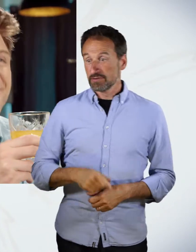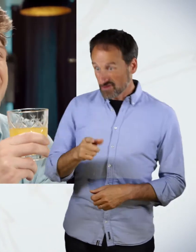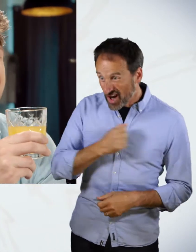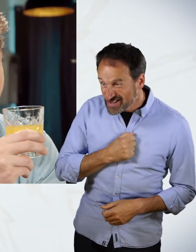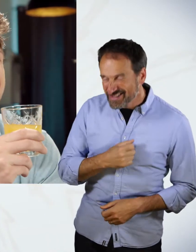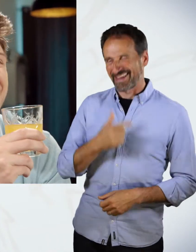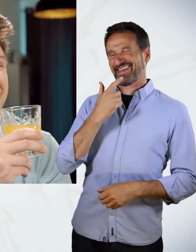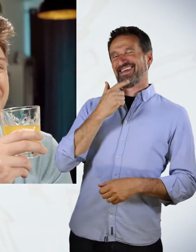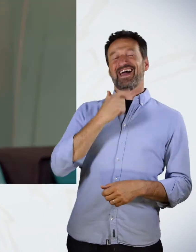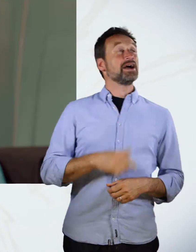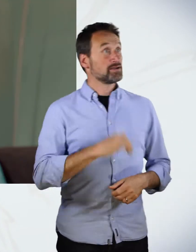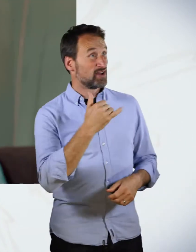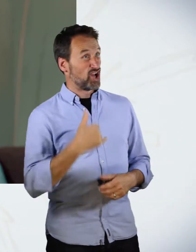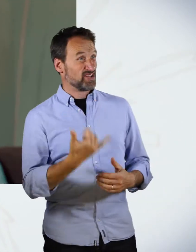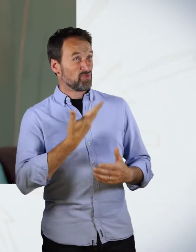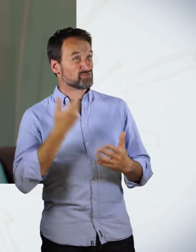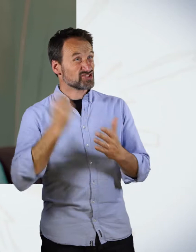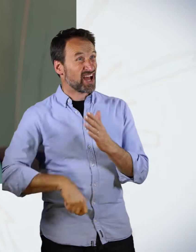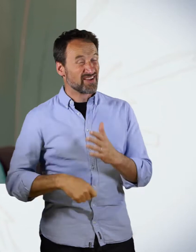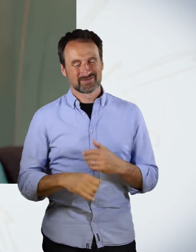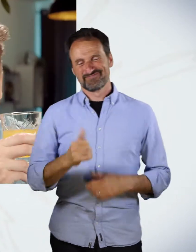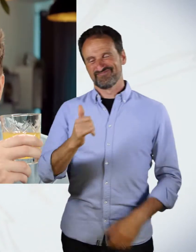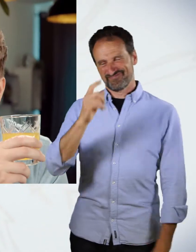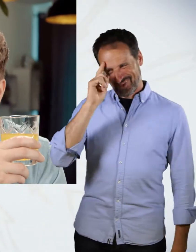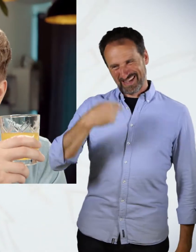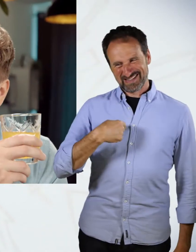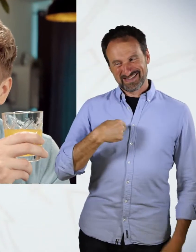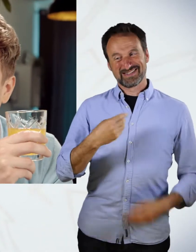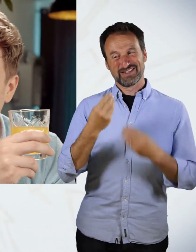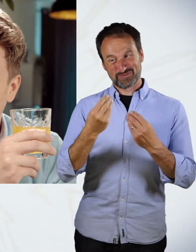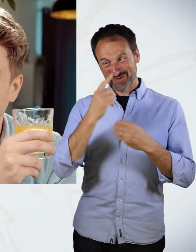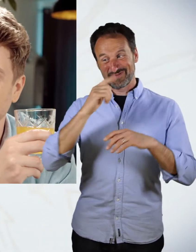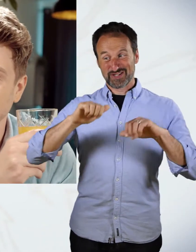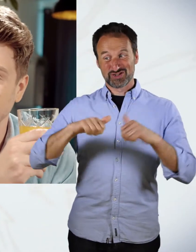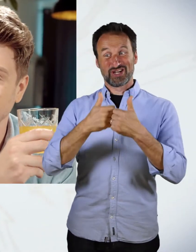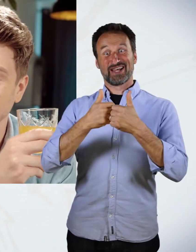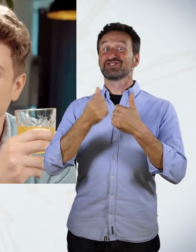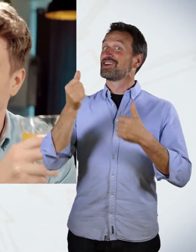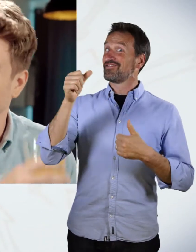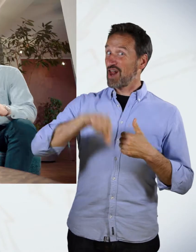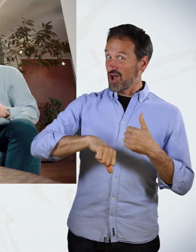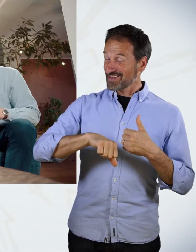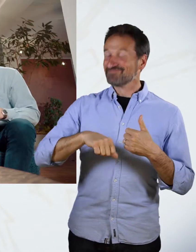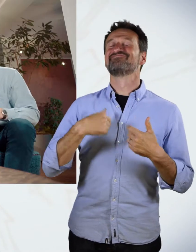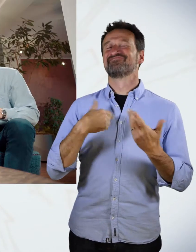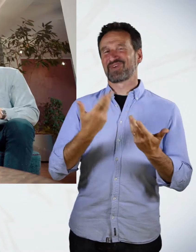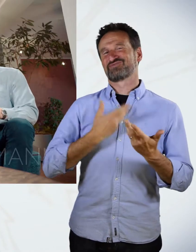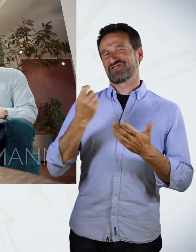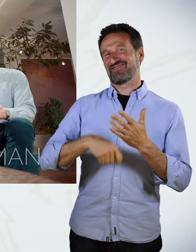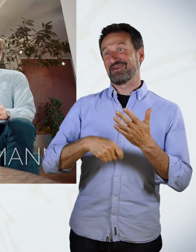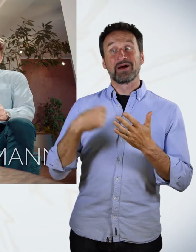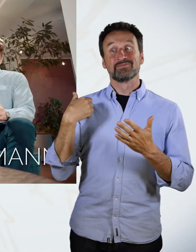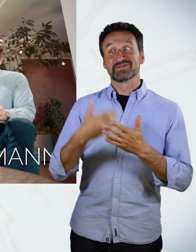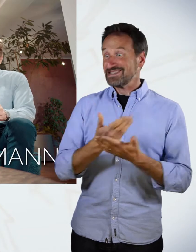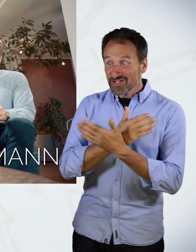Angst? Ja, weil wir kriegen ja heute eine Bestrafung, ne? Ja, ich weiß. Oh, oh. Die Bestrafung, die wir immer bekommen, wenn wir die Challenge verlieren, was es bisher noch nicht Richtig. Gegeben hat. Genau, das